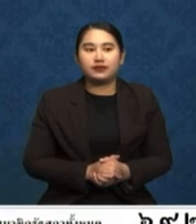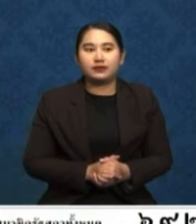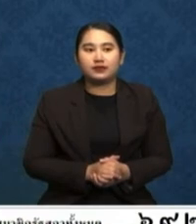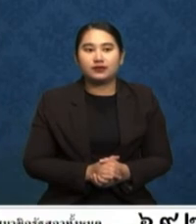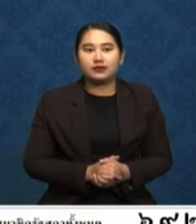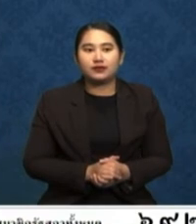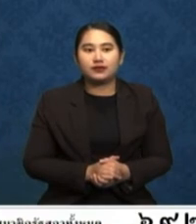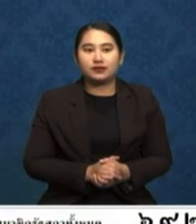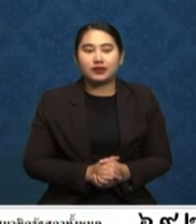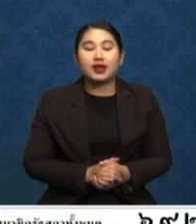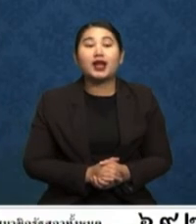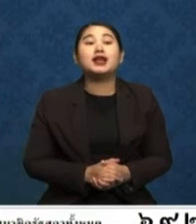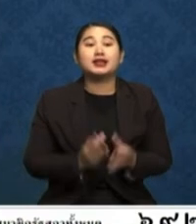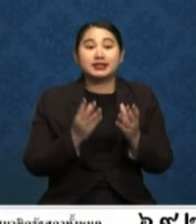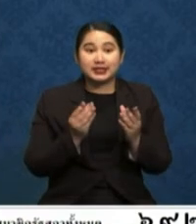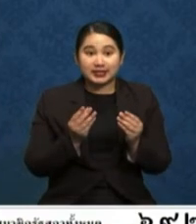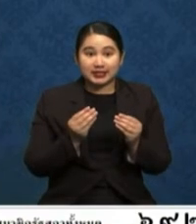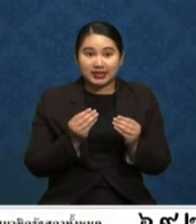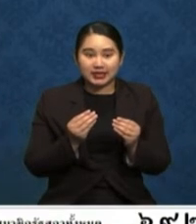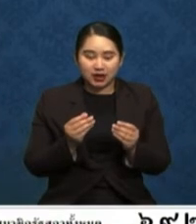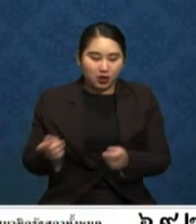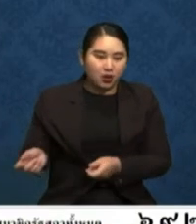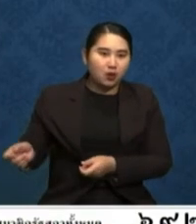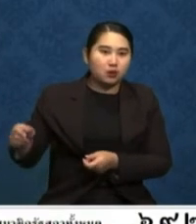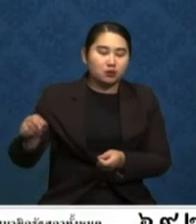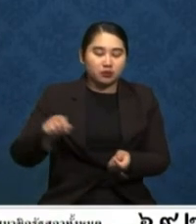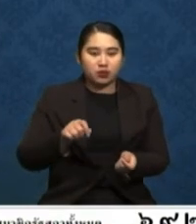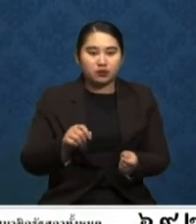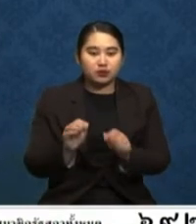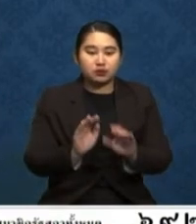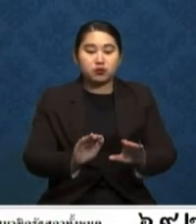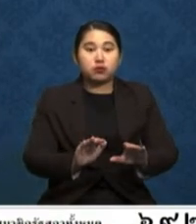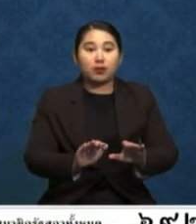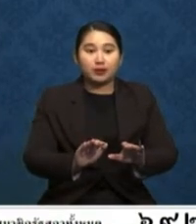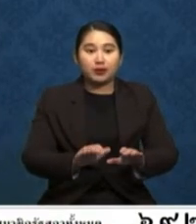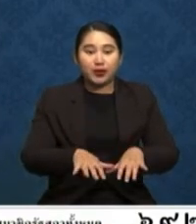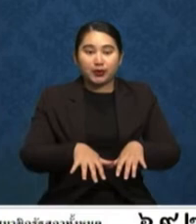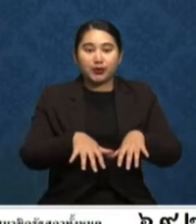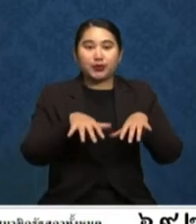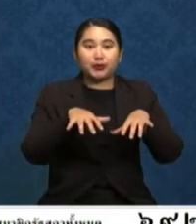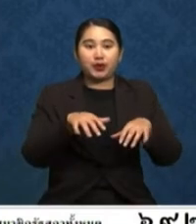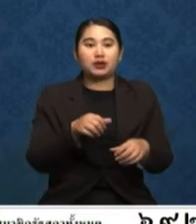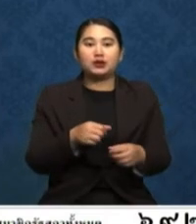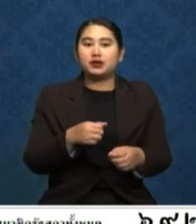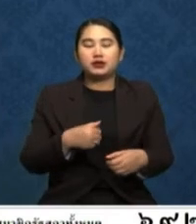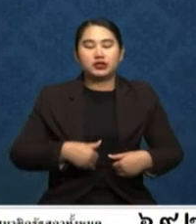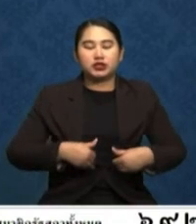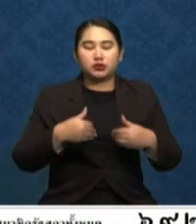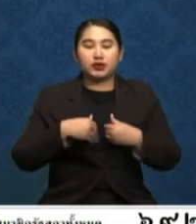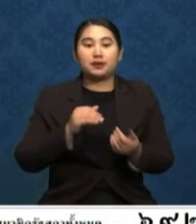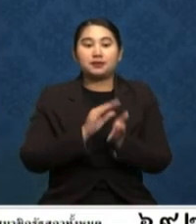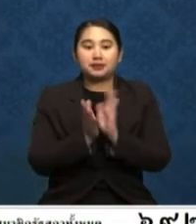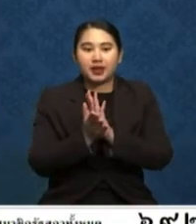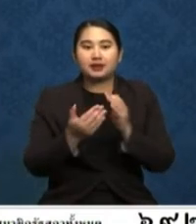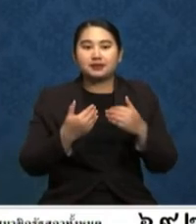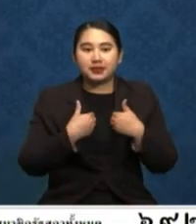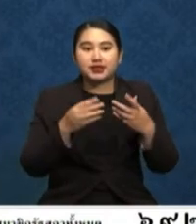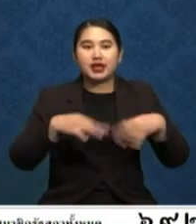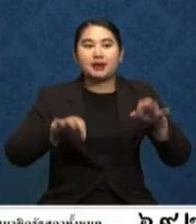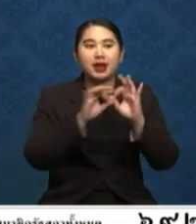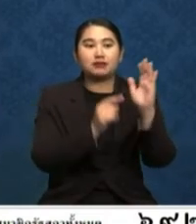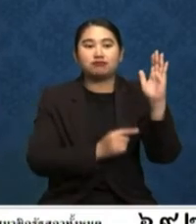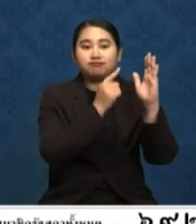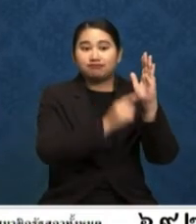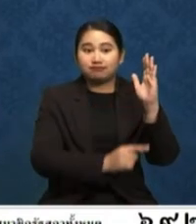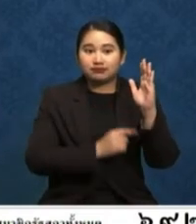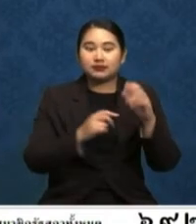การถมทะเลมันไม่ใช่แค่การเปลี่ยนวิถีชีวิตของพี่น้องประชาชนนะคะแต่มันคือการเปลี่ยนภูมิศาสตร์แล้วหลังจากนั้น